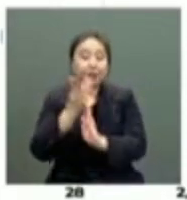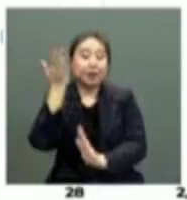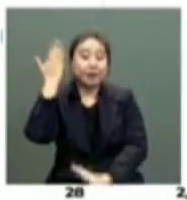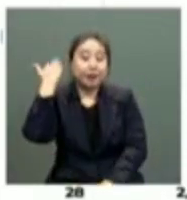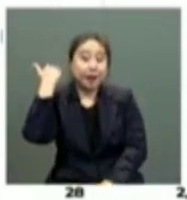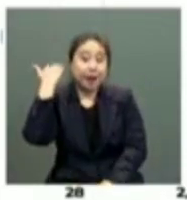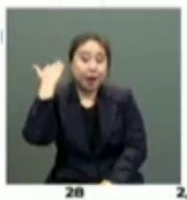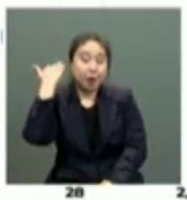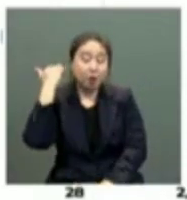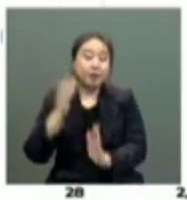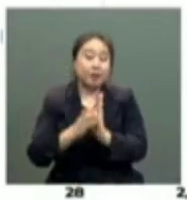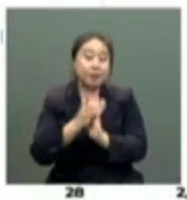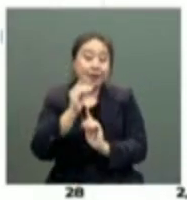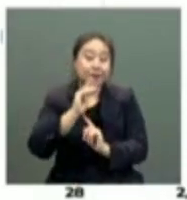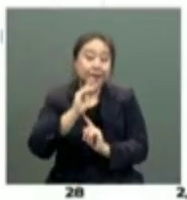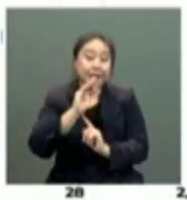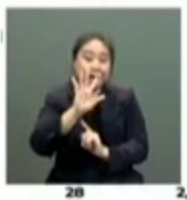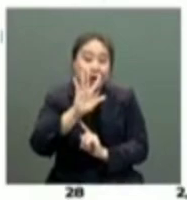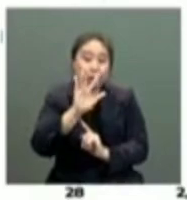พวกเราเนี่ย 5-11